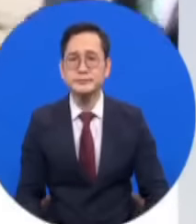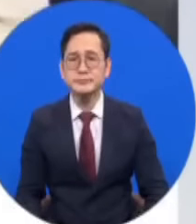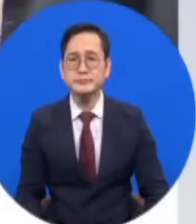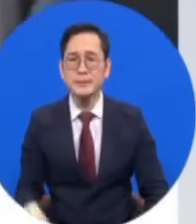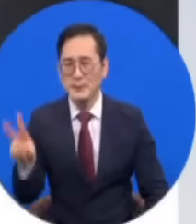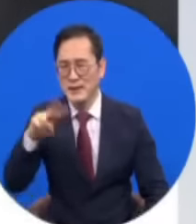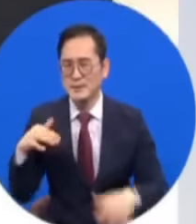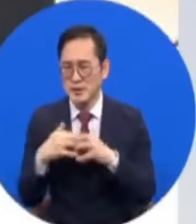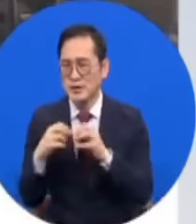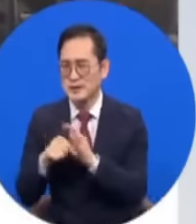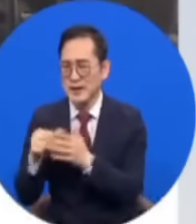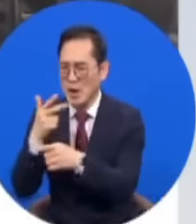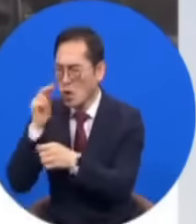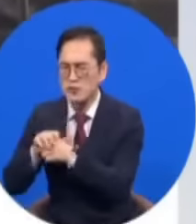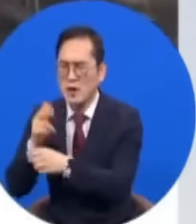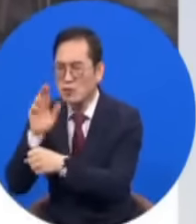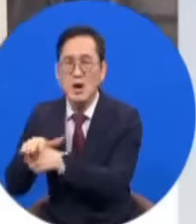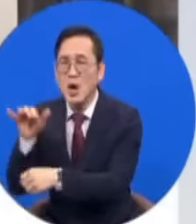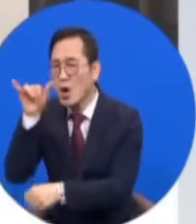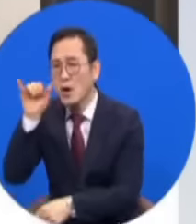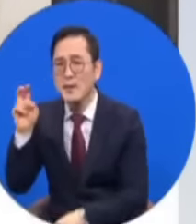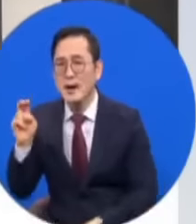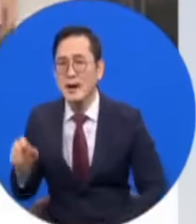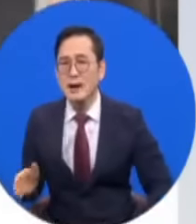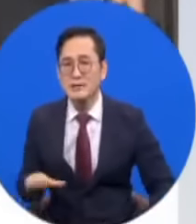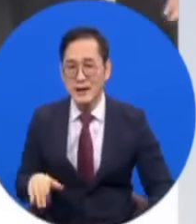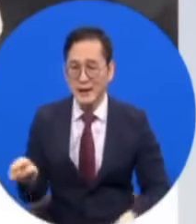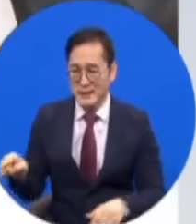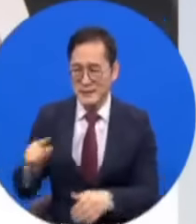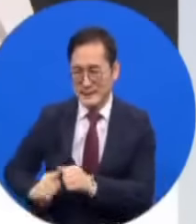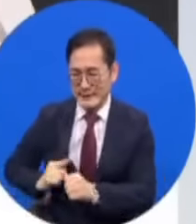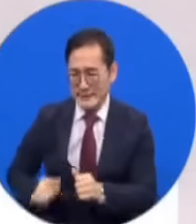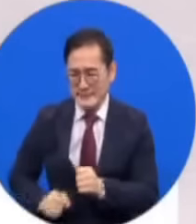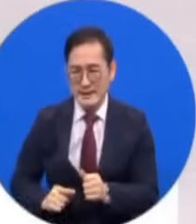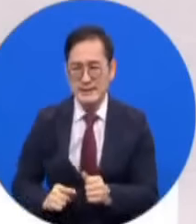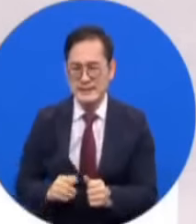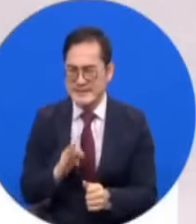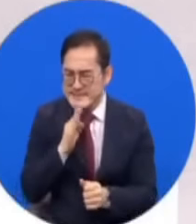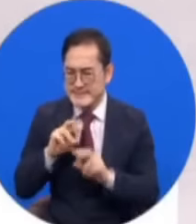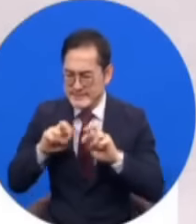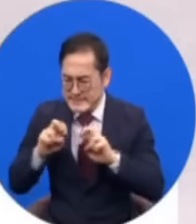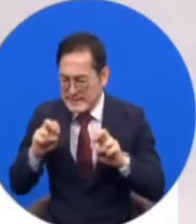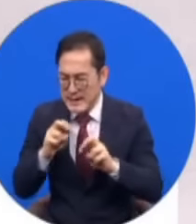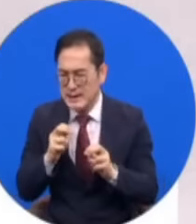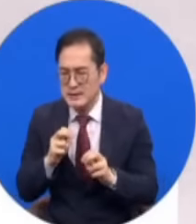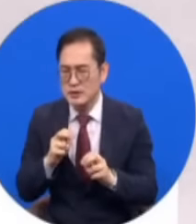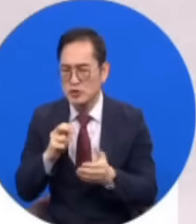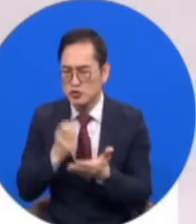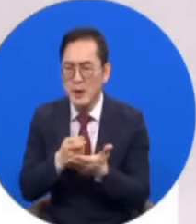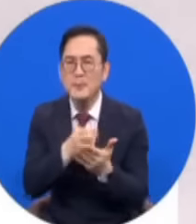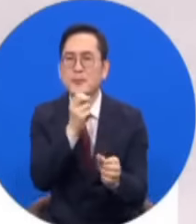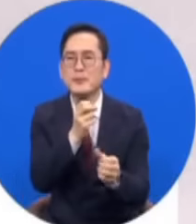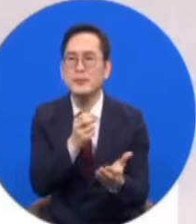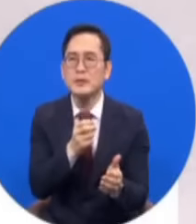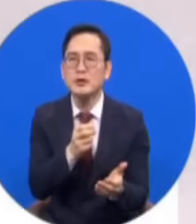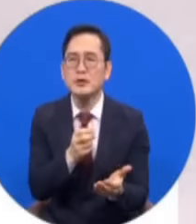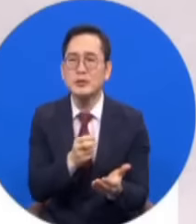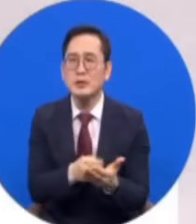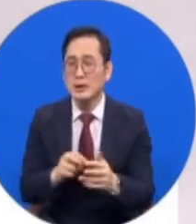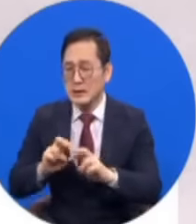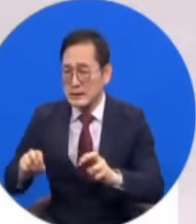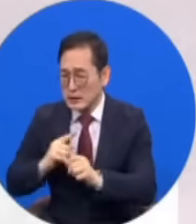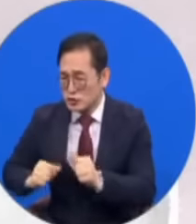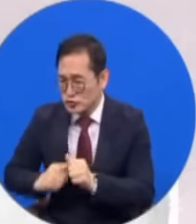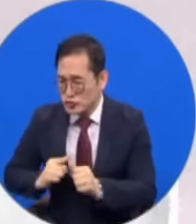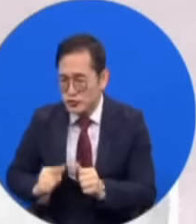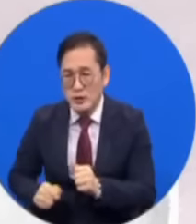그런데 법 이름이 뭐냐면 학살 진상규명법이에요. 그러면 진상을 규명하기도 전에 학살을 전제로 얘기하는